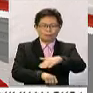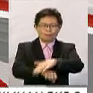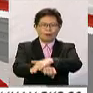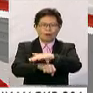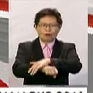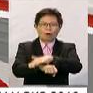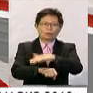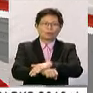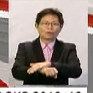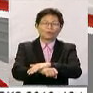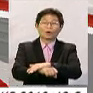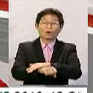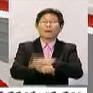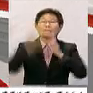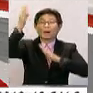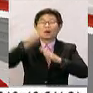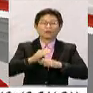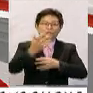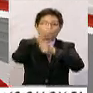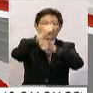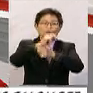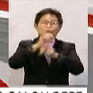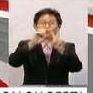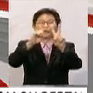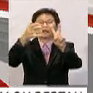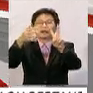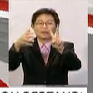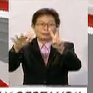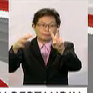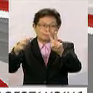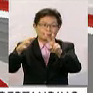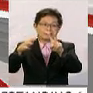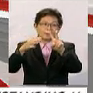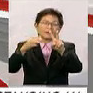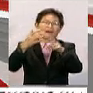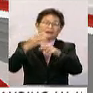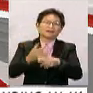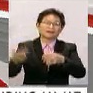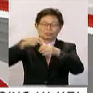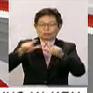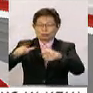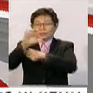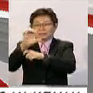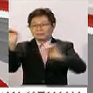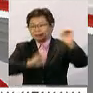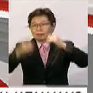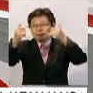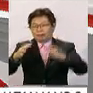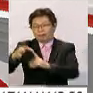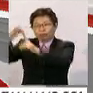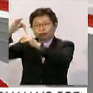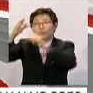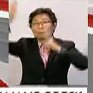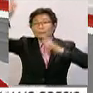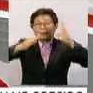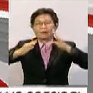Five Palm Malaysia sebentar saja lagi juara 2016 Kedah akan melayan kunjungan Kelantan dalam kumpulan C. Walau tanpa beberapa tonggak utama